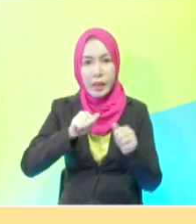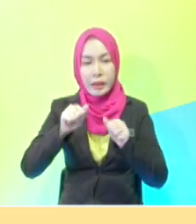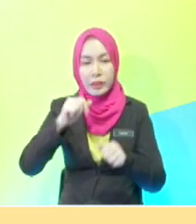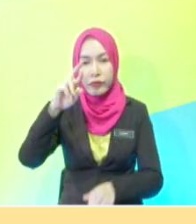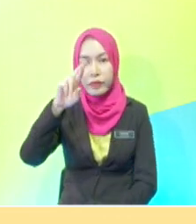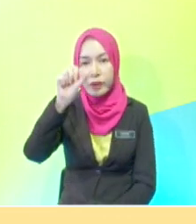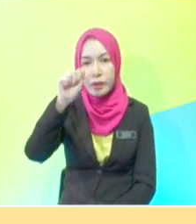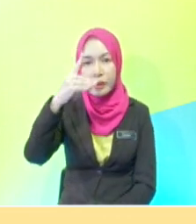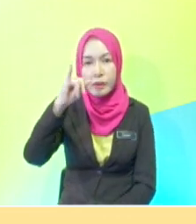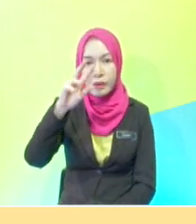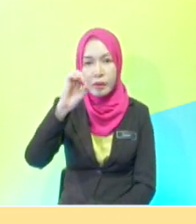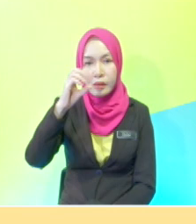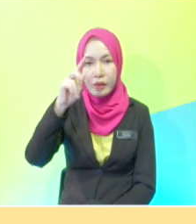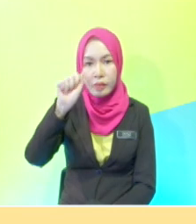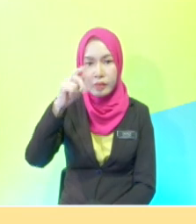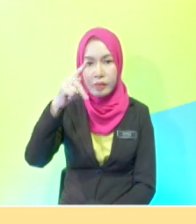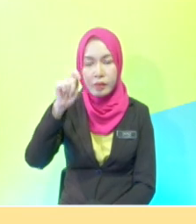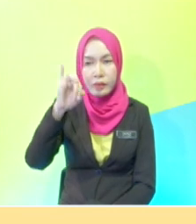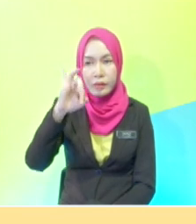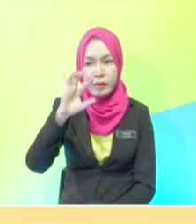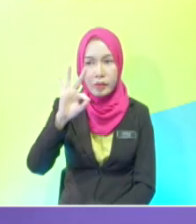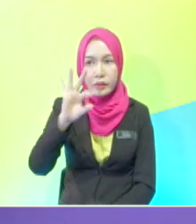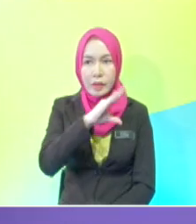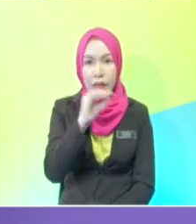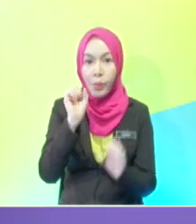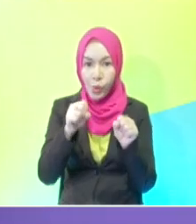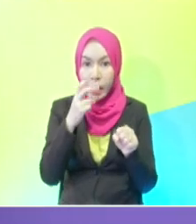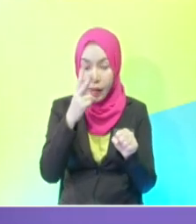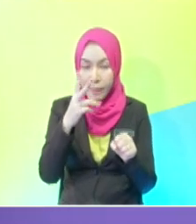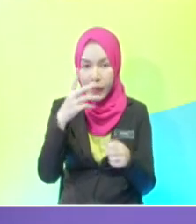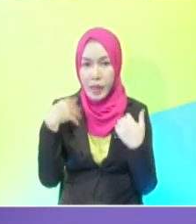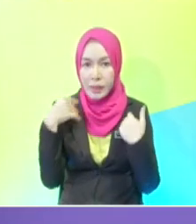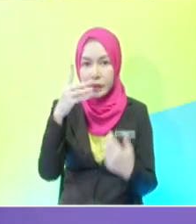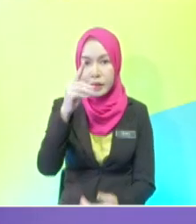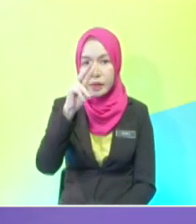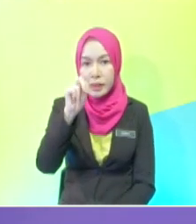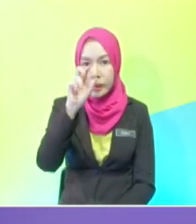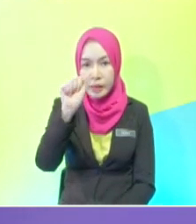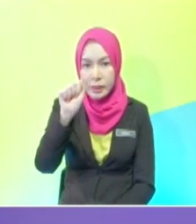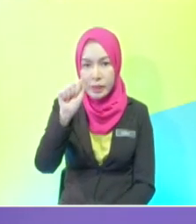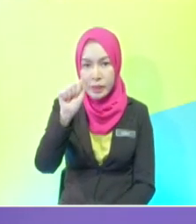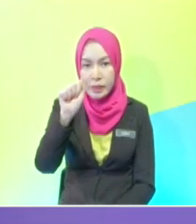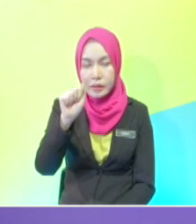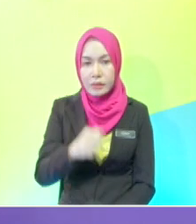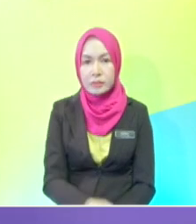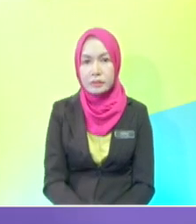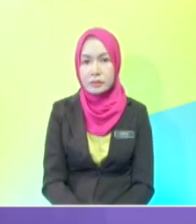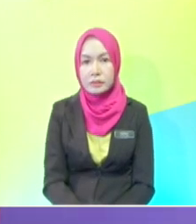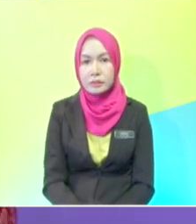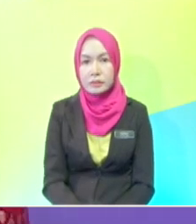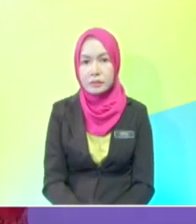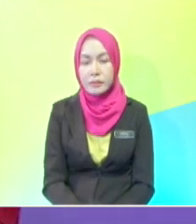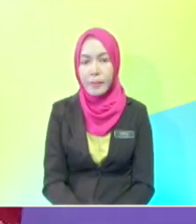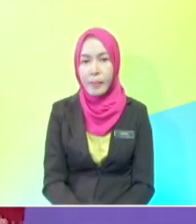kita boleh nampak jalur DNA Oke jalur DNA ini akan membentuk profile DNA